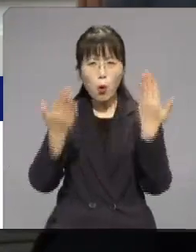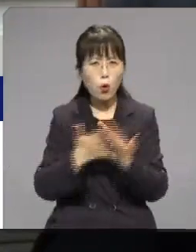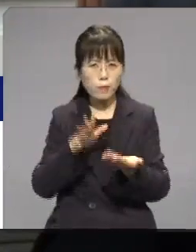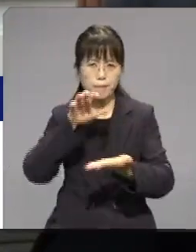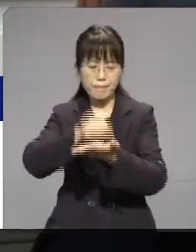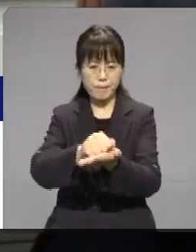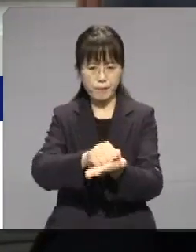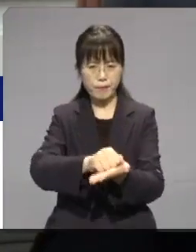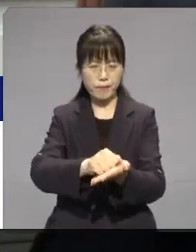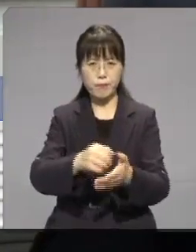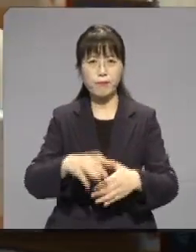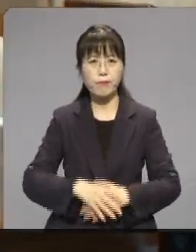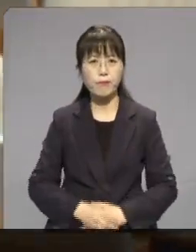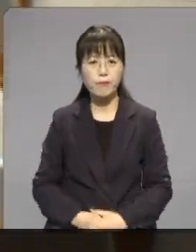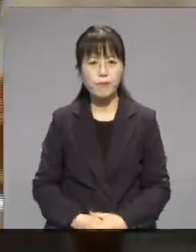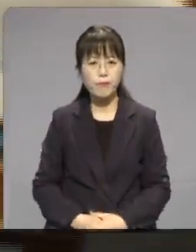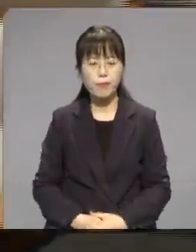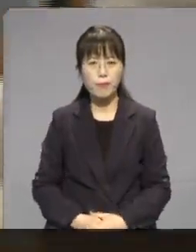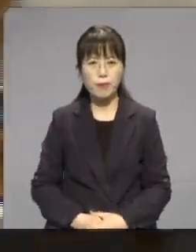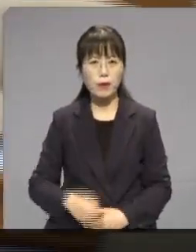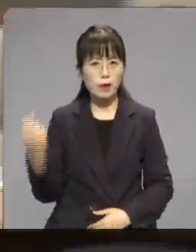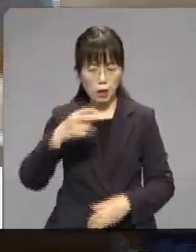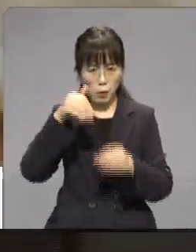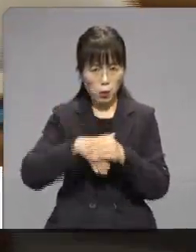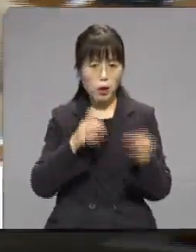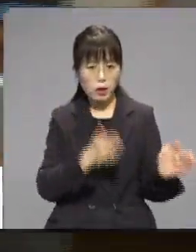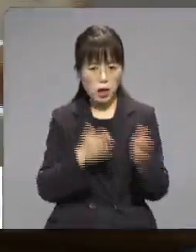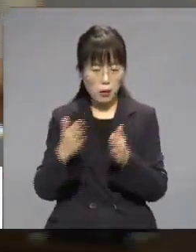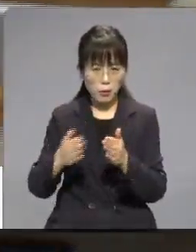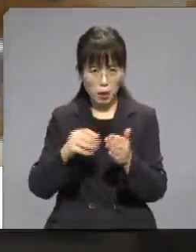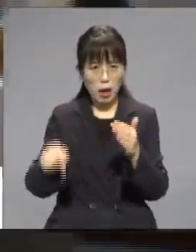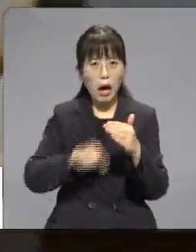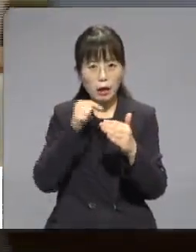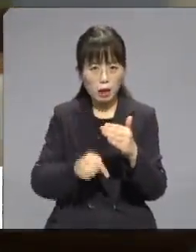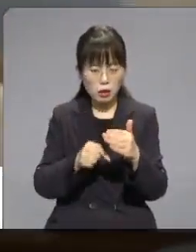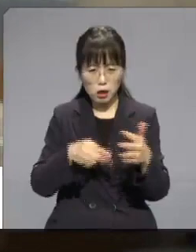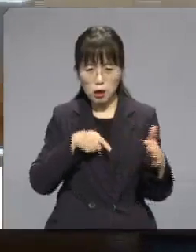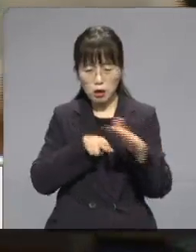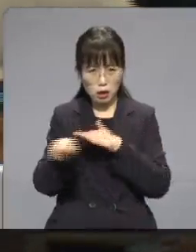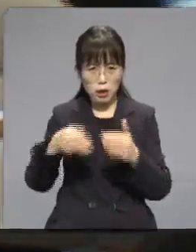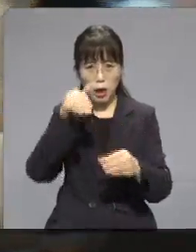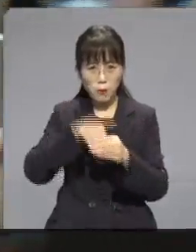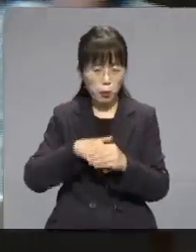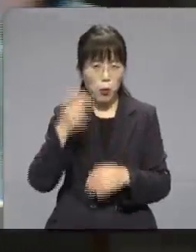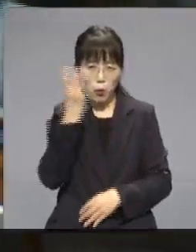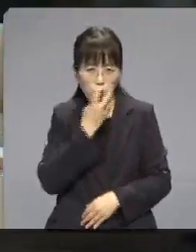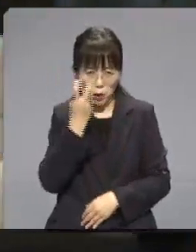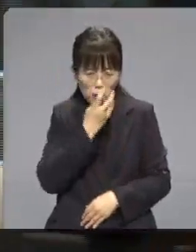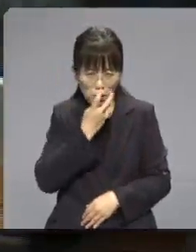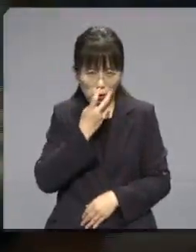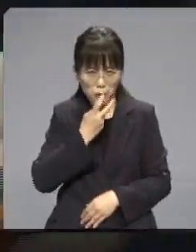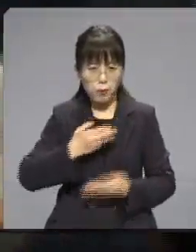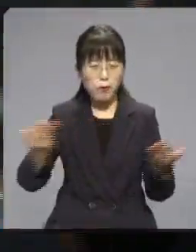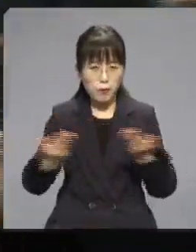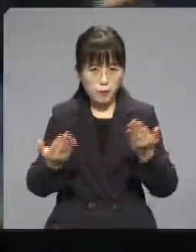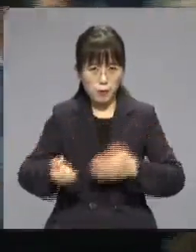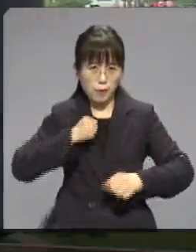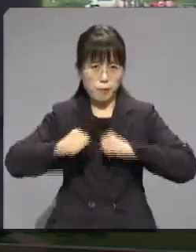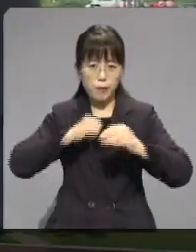모두 장악하려는 것입니다. 재표결에 대비해 물밑에서 이탈표 단속 작업 또한 이어가고